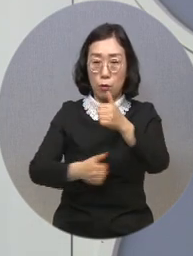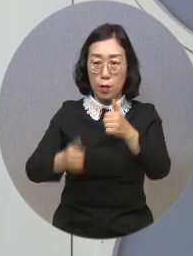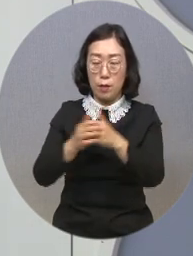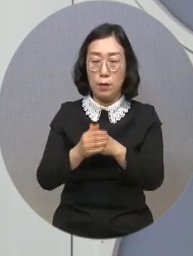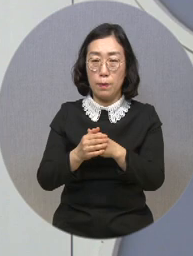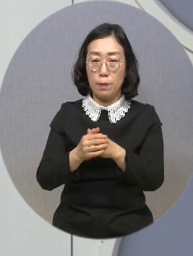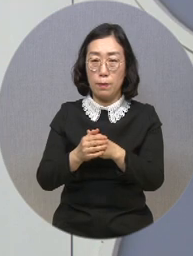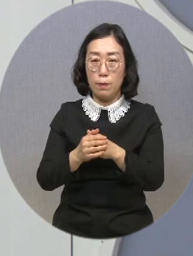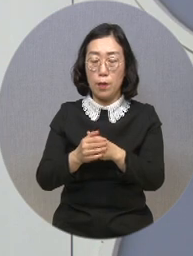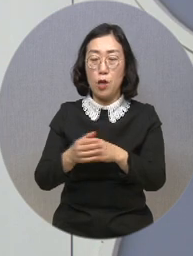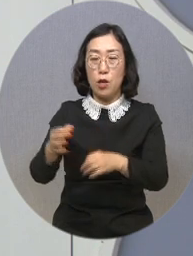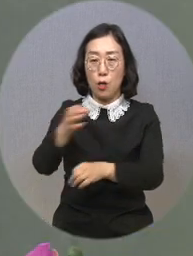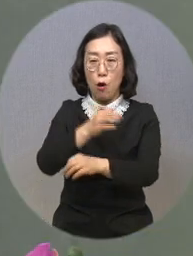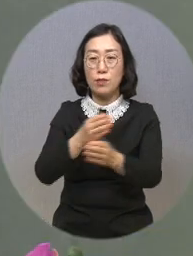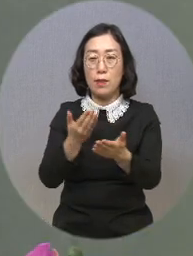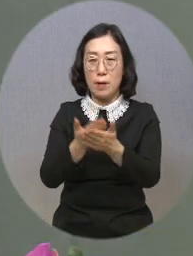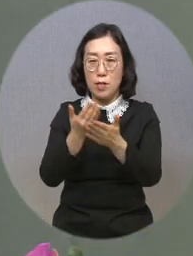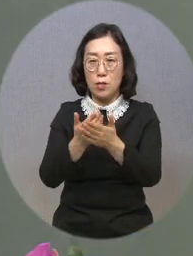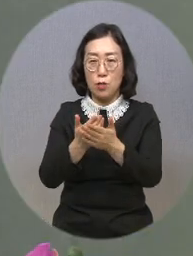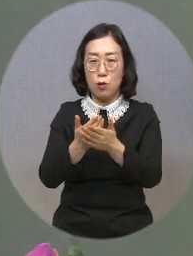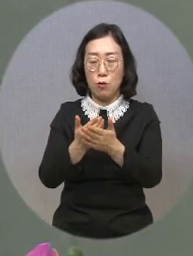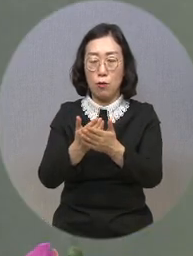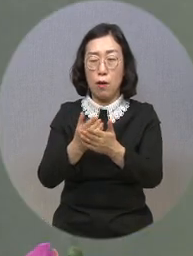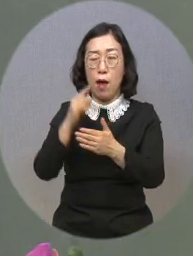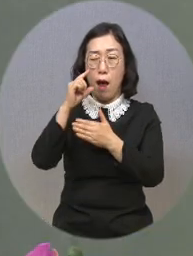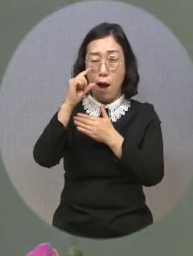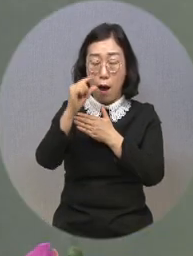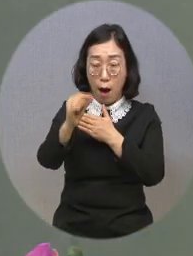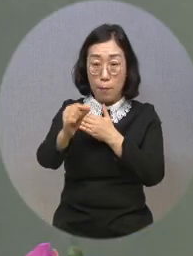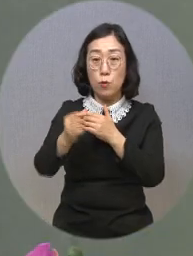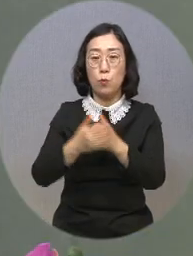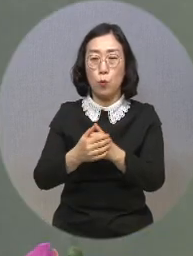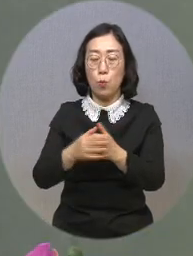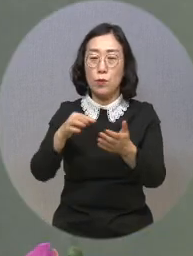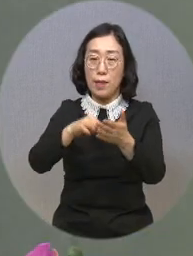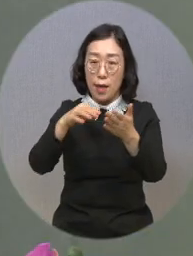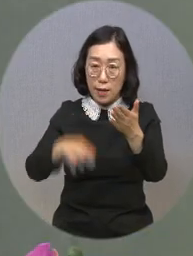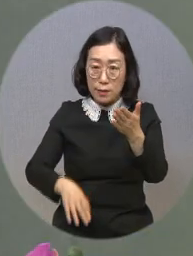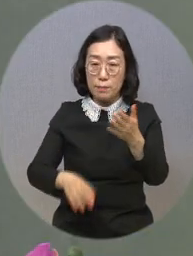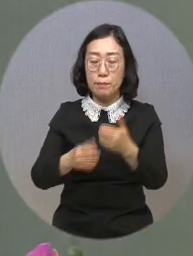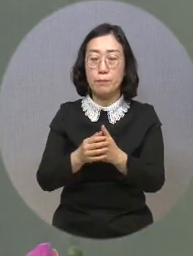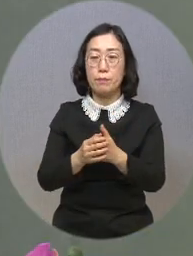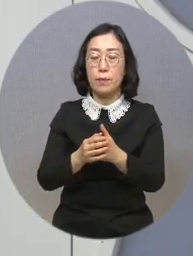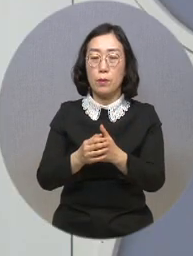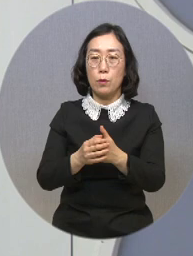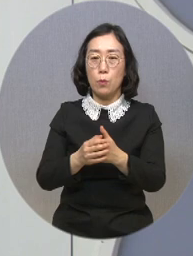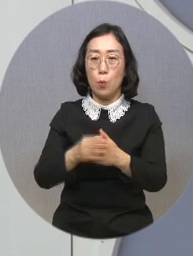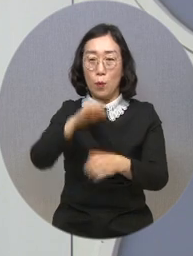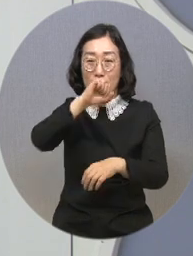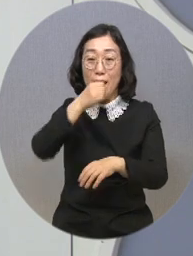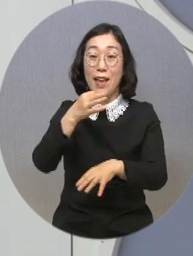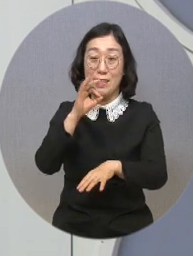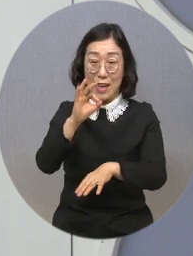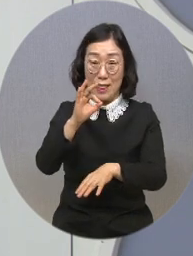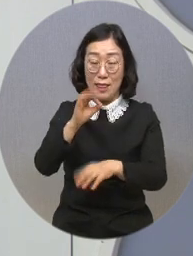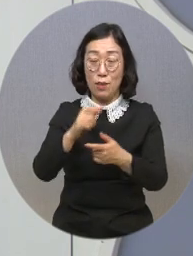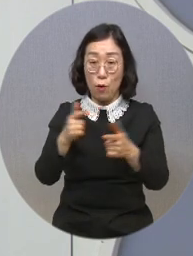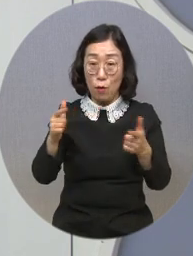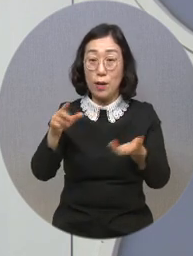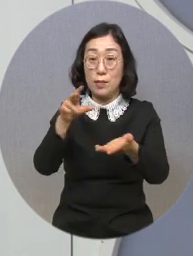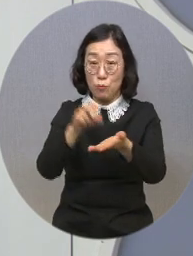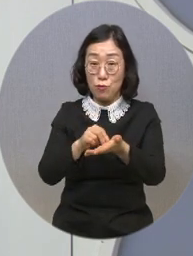거시경제, 경제 성장 과 그다음에 조세 문제 그리고 예산 그런 문제를